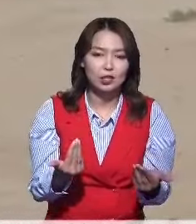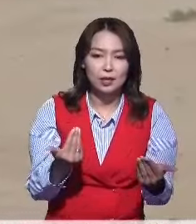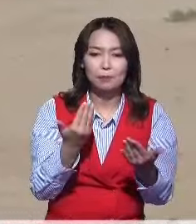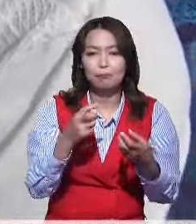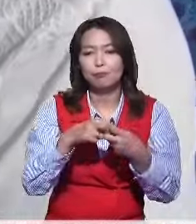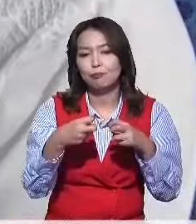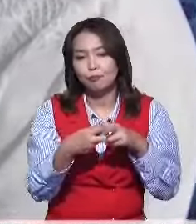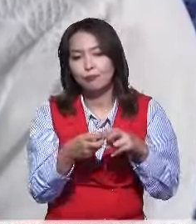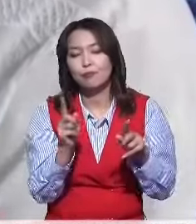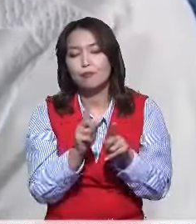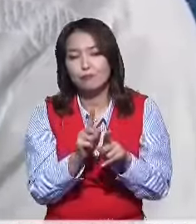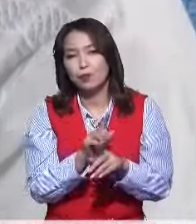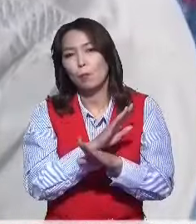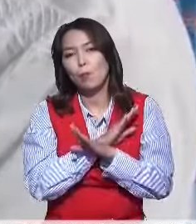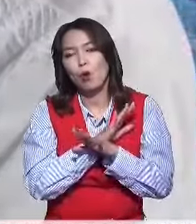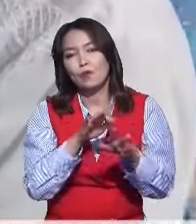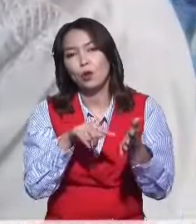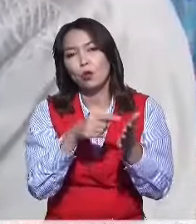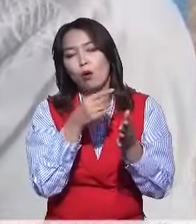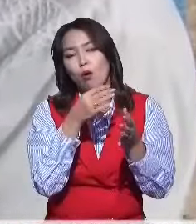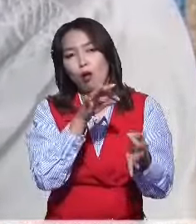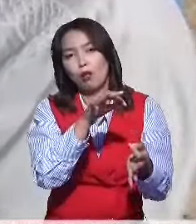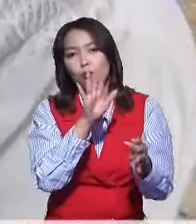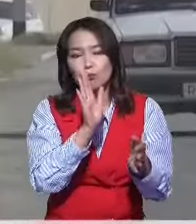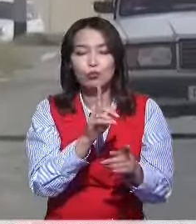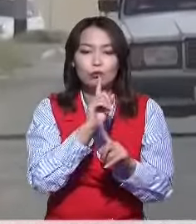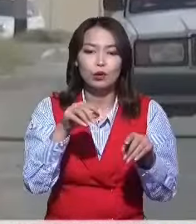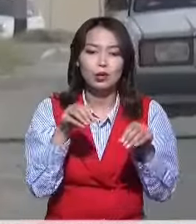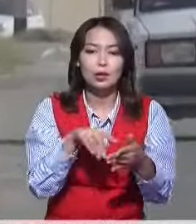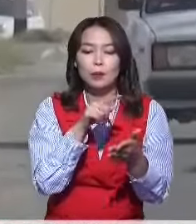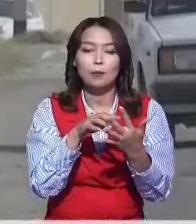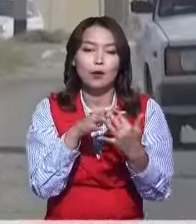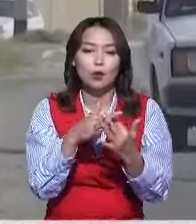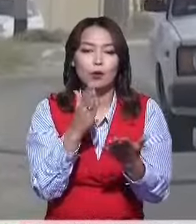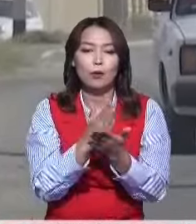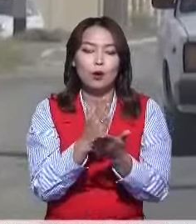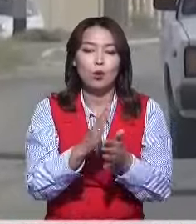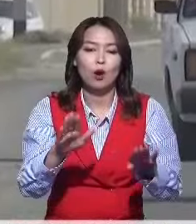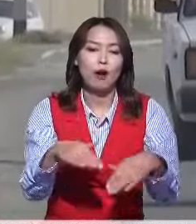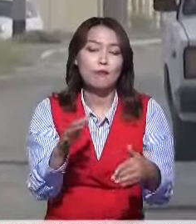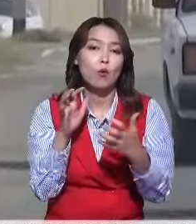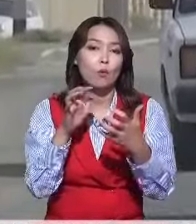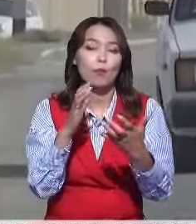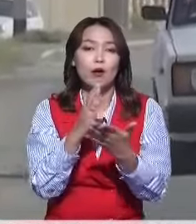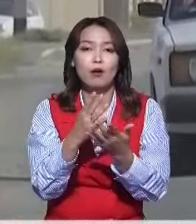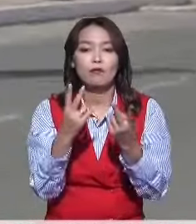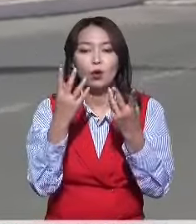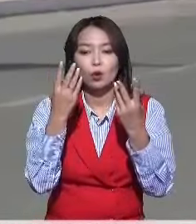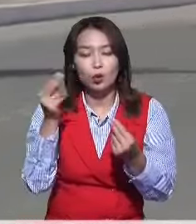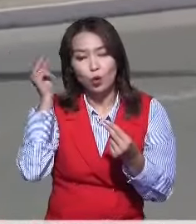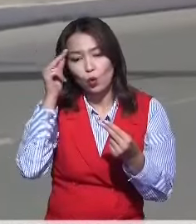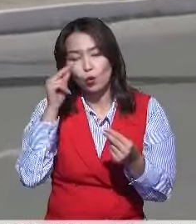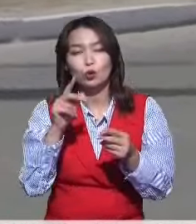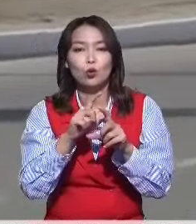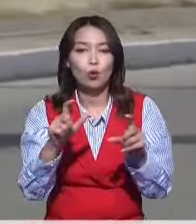проблема сдвинется с мертвой точки. Еще одним наболевшим вопросом в поселке является отсутствие автобуса. Второй день нового учебного года,